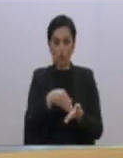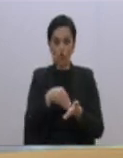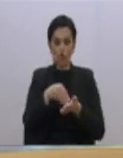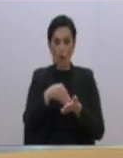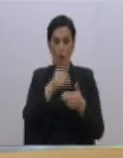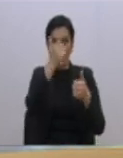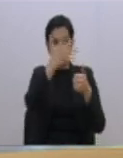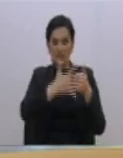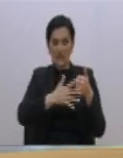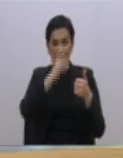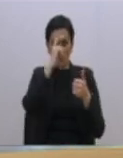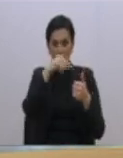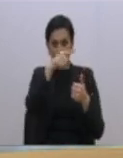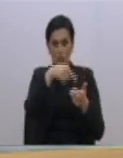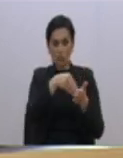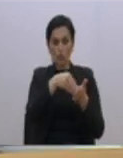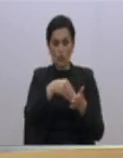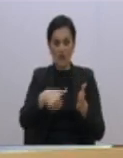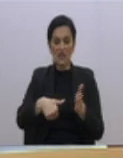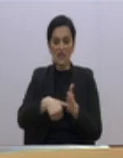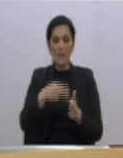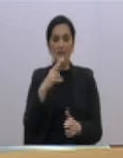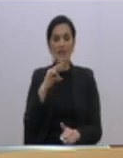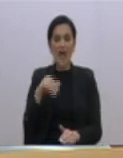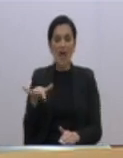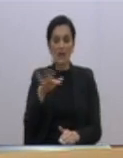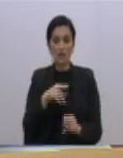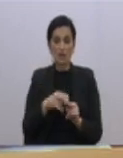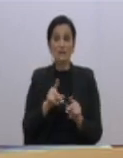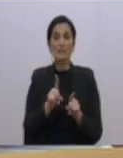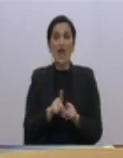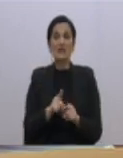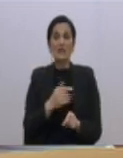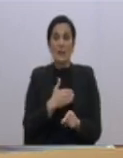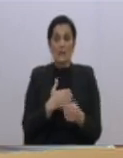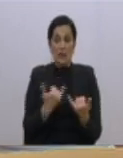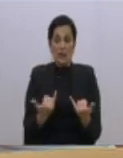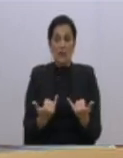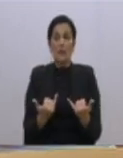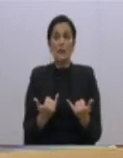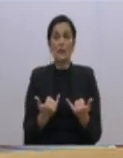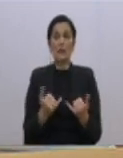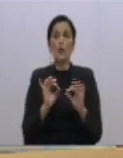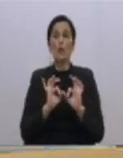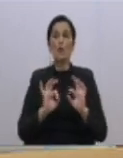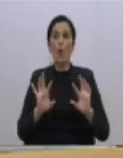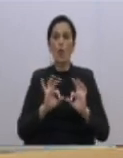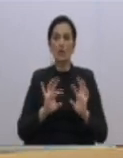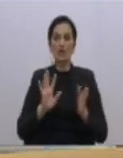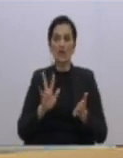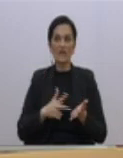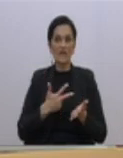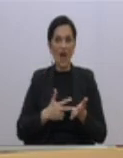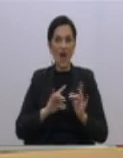ცენტრალურ ხელისუფლებასთან და დაეხმარება წალენჯიხას ამაში. მე ასევე მინდა დღეს მოგიყვეთ იმ ანგარიშზე,